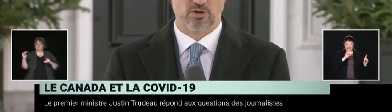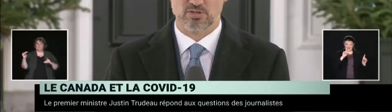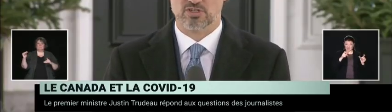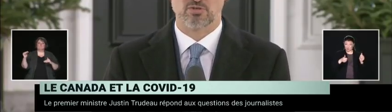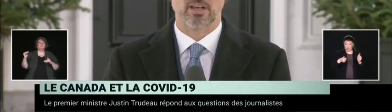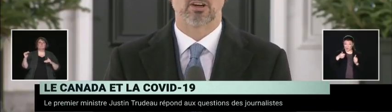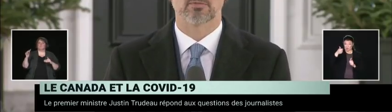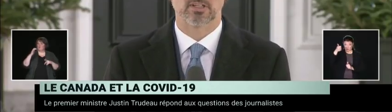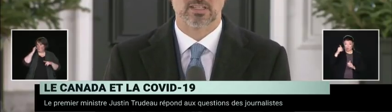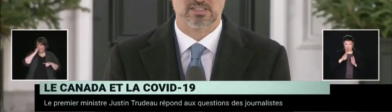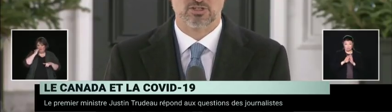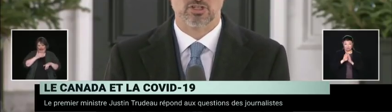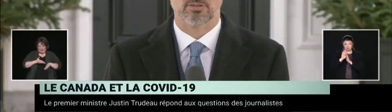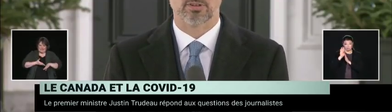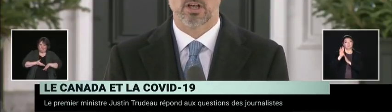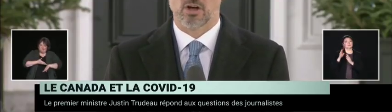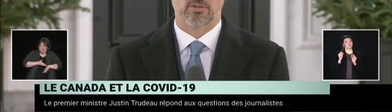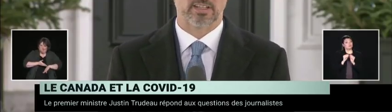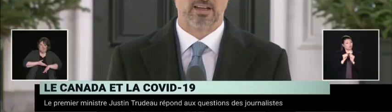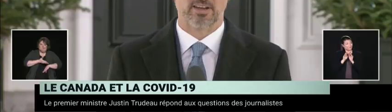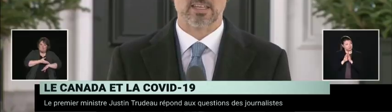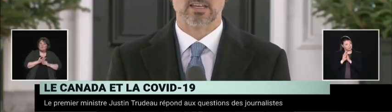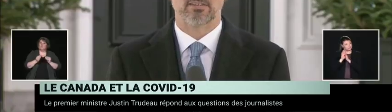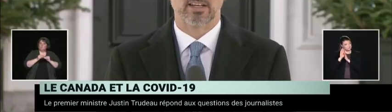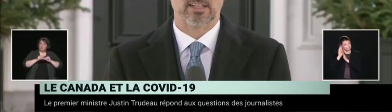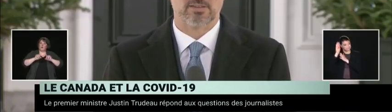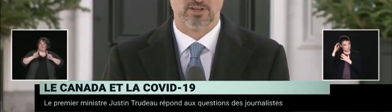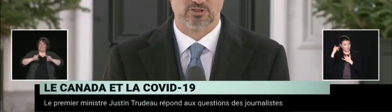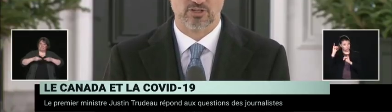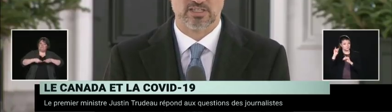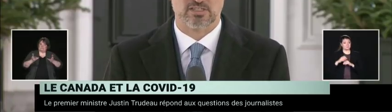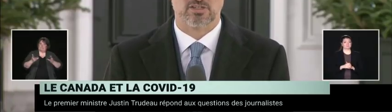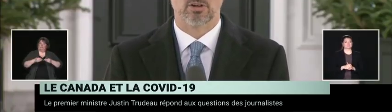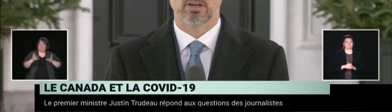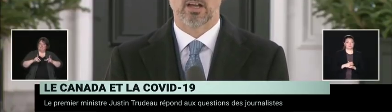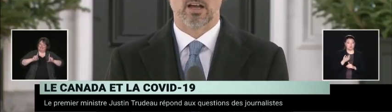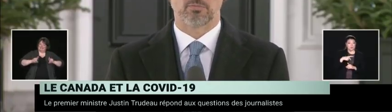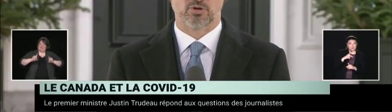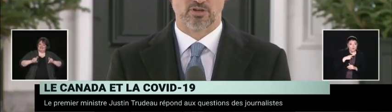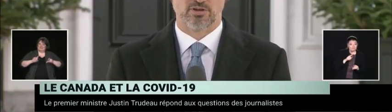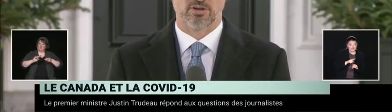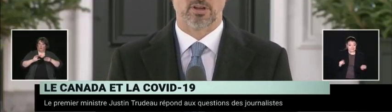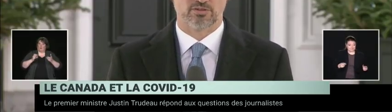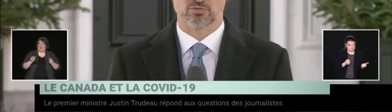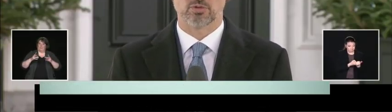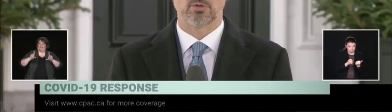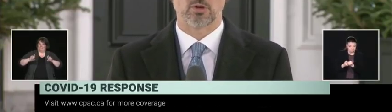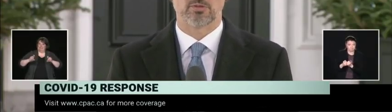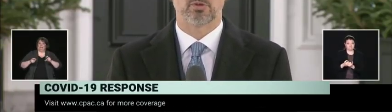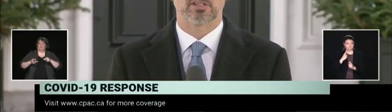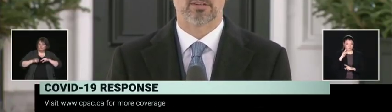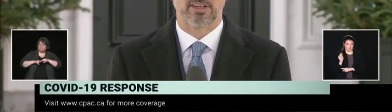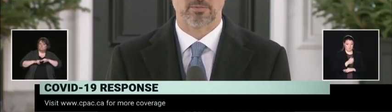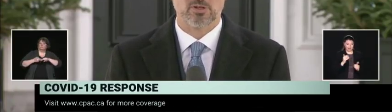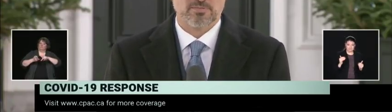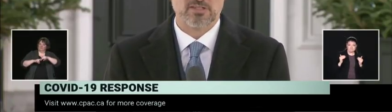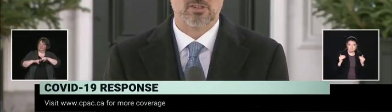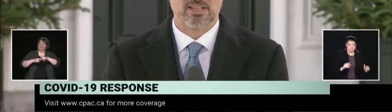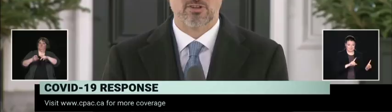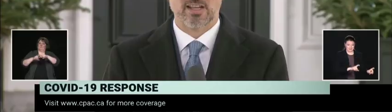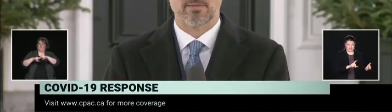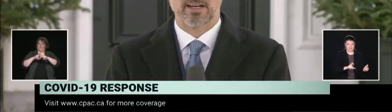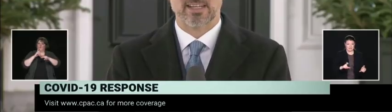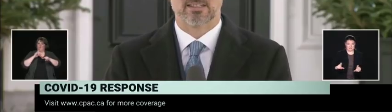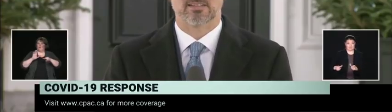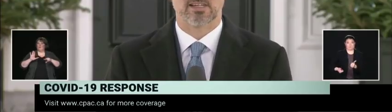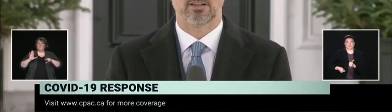on va continuer à augmenter ces chiffres. On va travailler avec les différentes juridictions pour que tout le monde puisse en faire plus parce que